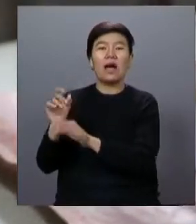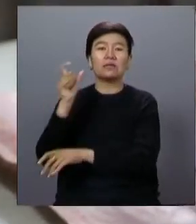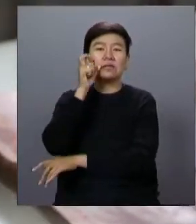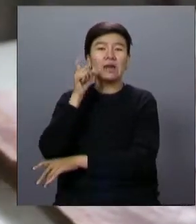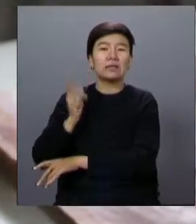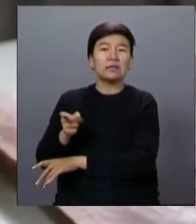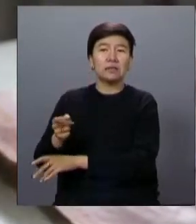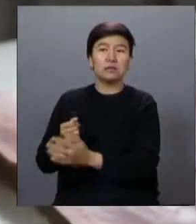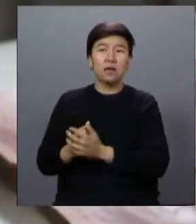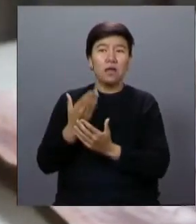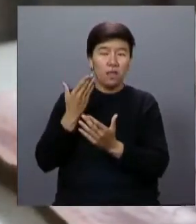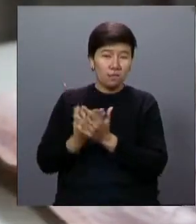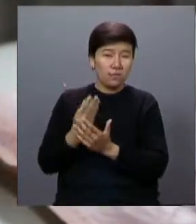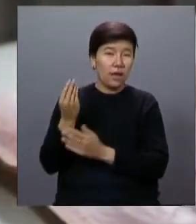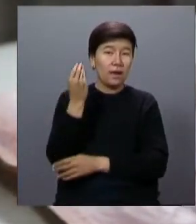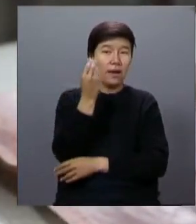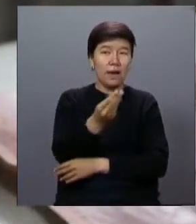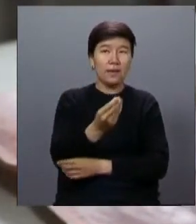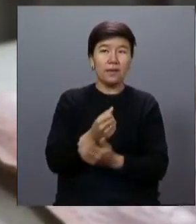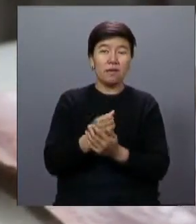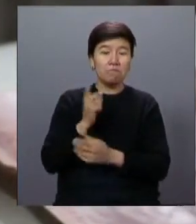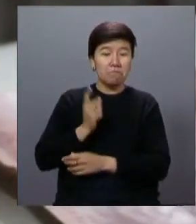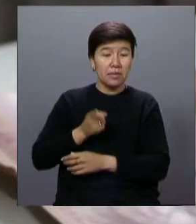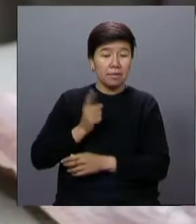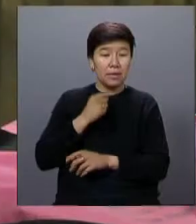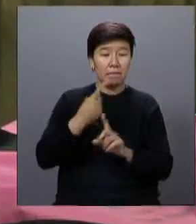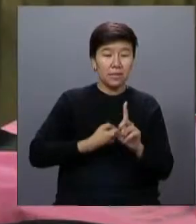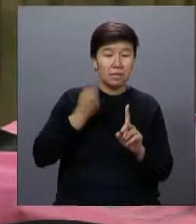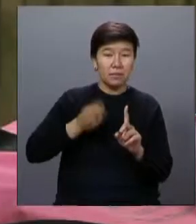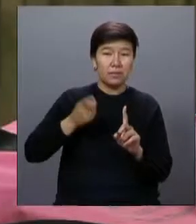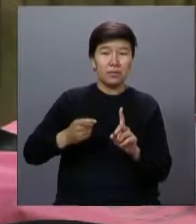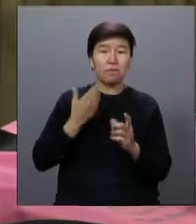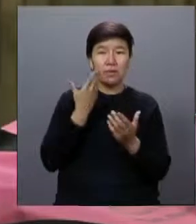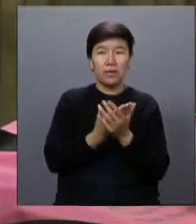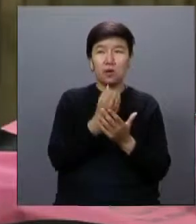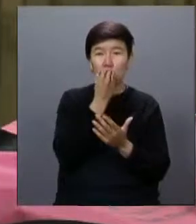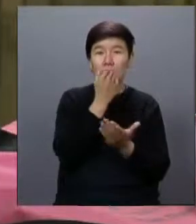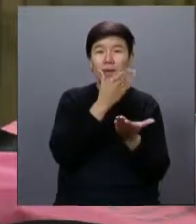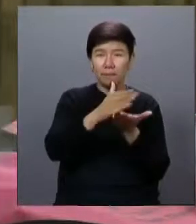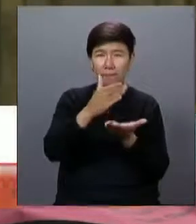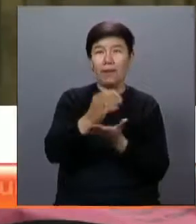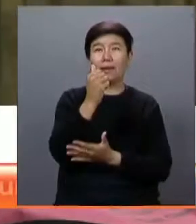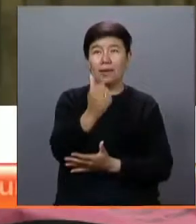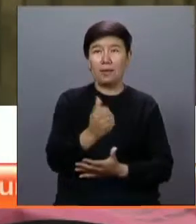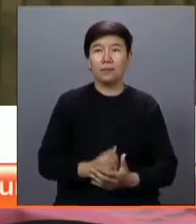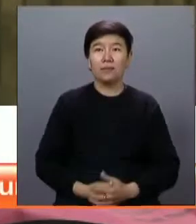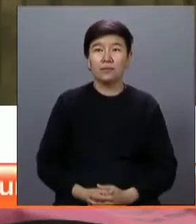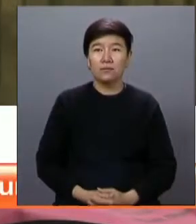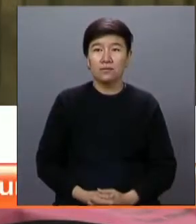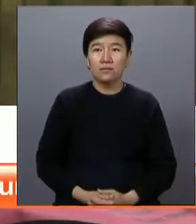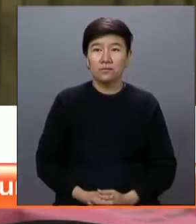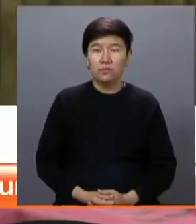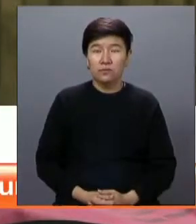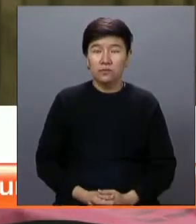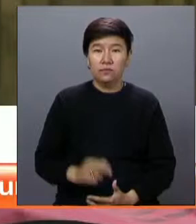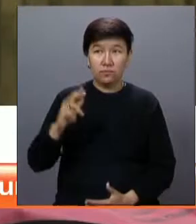บเงินปันผลให้กับผู้ที่มีการฝากเป็นประจำทุกเดือน คำว่าประโยชน์เยอะมากเลยเพราะว่าท